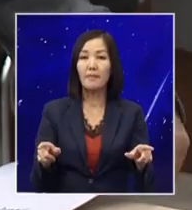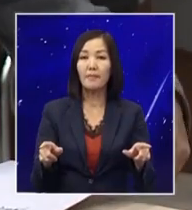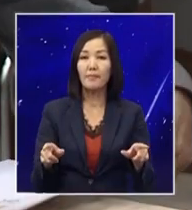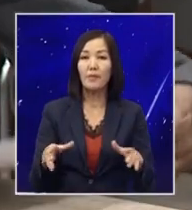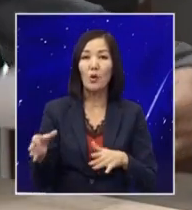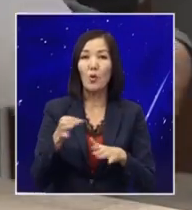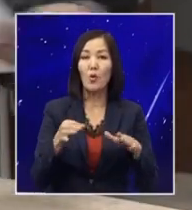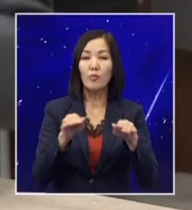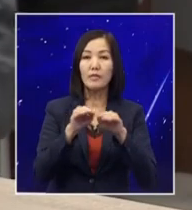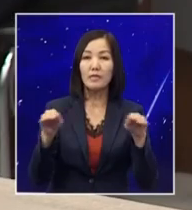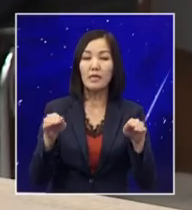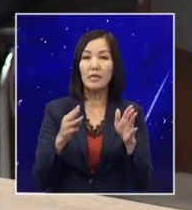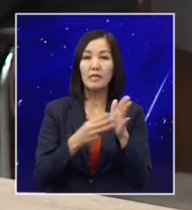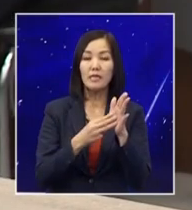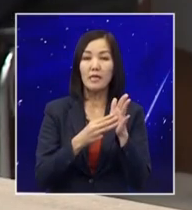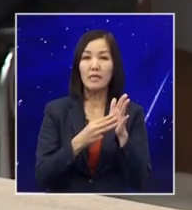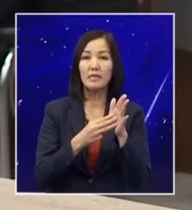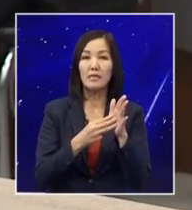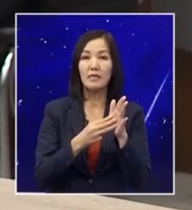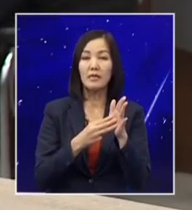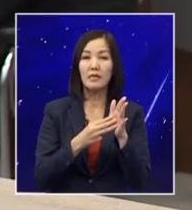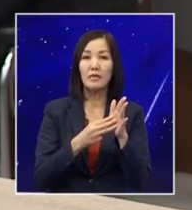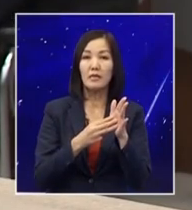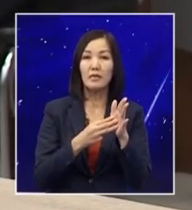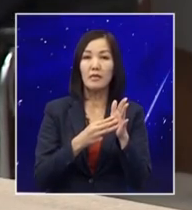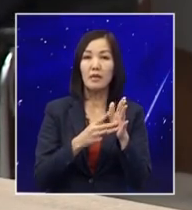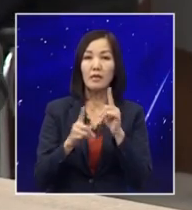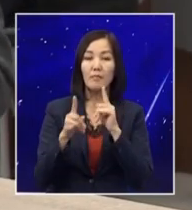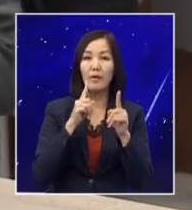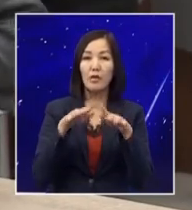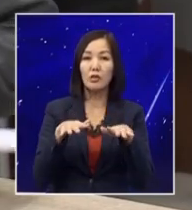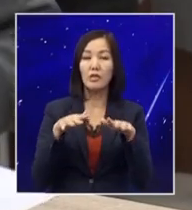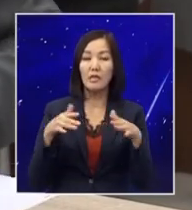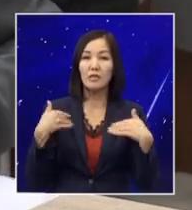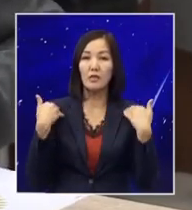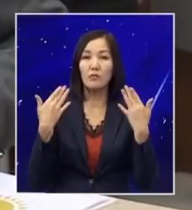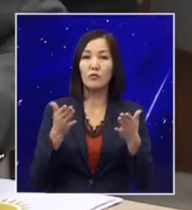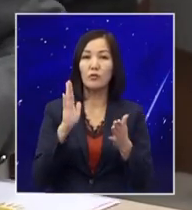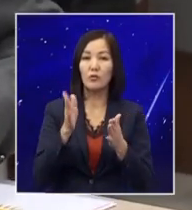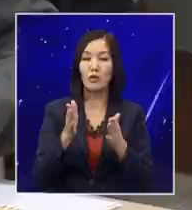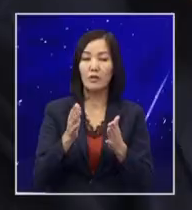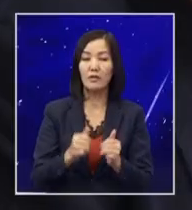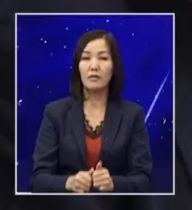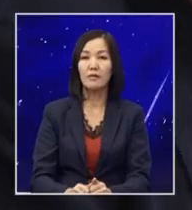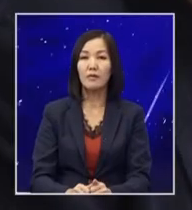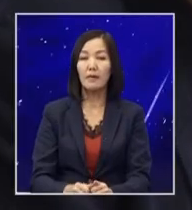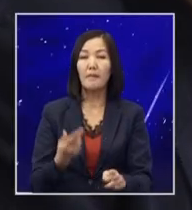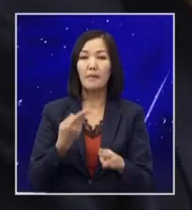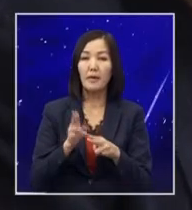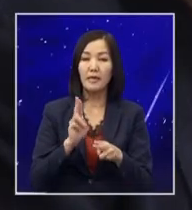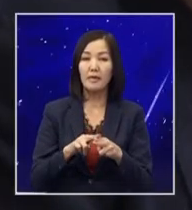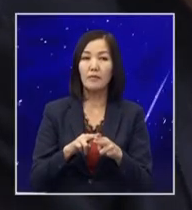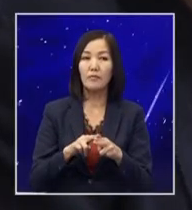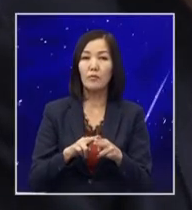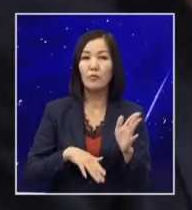облыс деңгейінде и сосын 8 кандидат мәжіліске мына дебаттарда қатысып жүр. Поэтому лучше